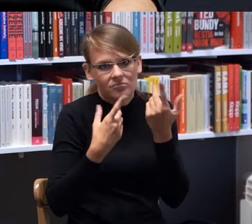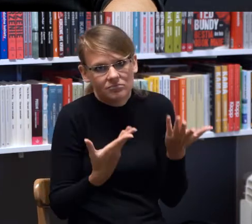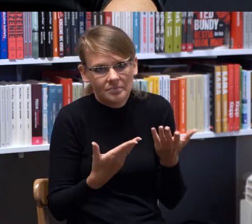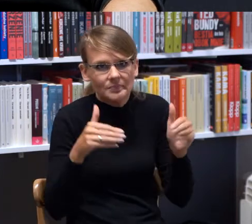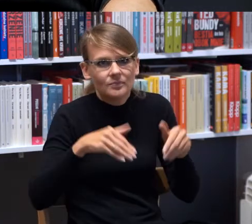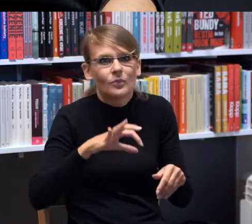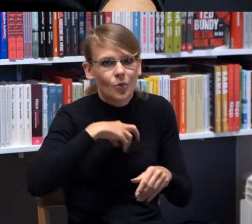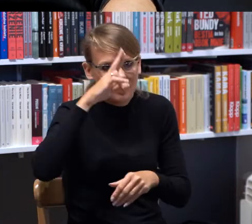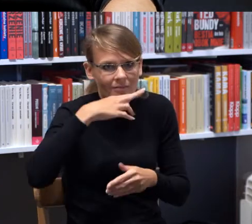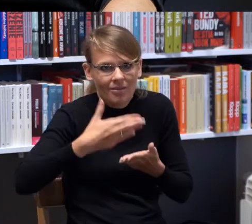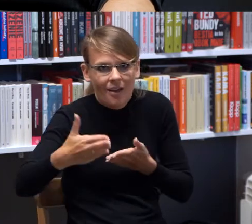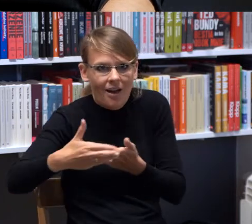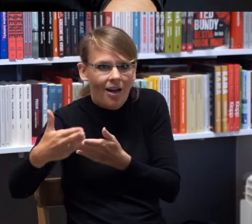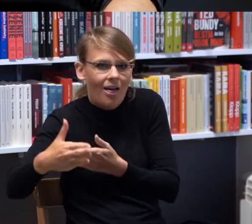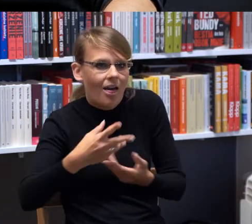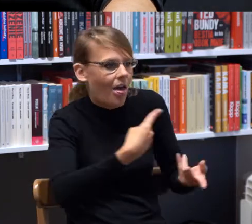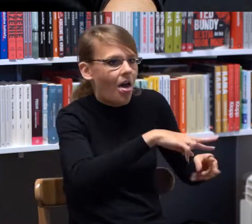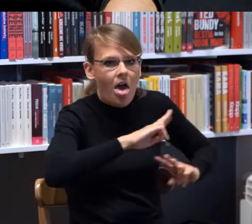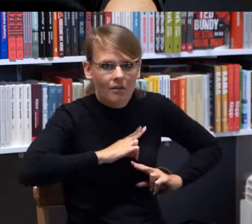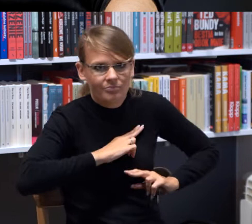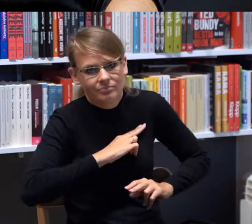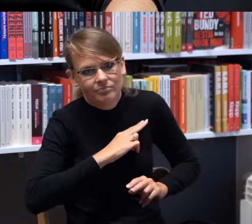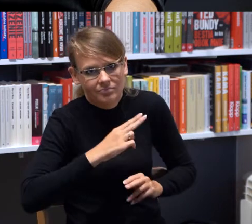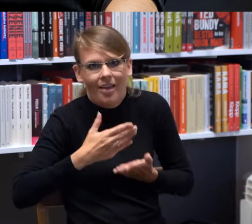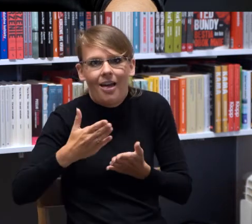pobiegł dalej w tej sztafecie ochoczo.